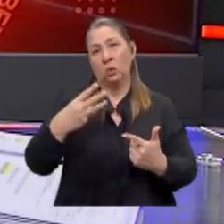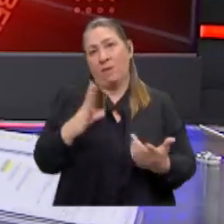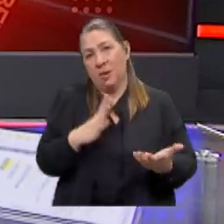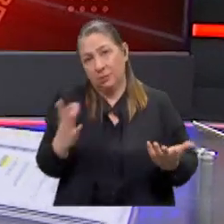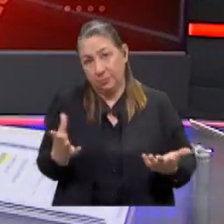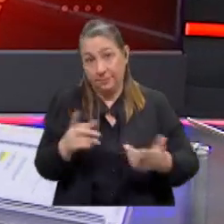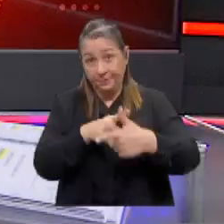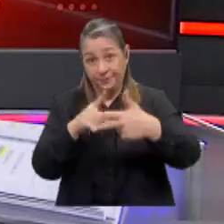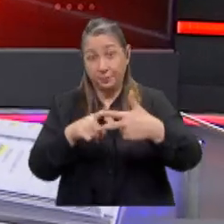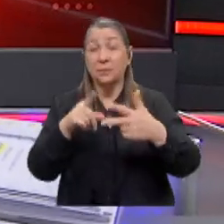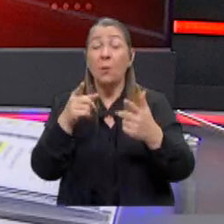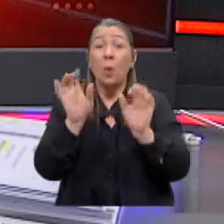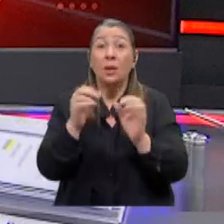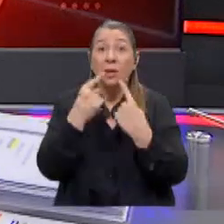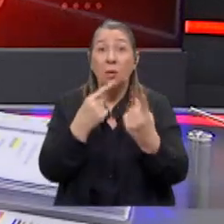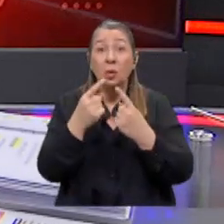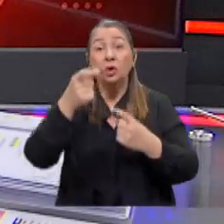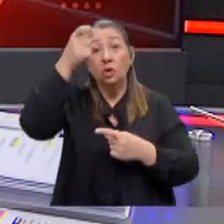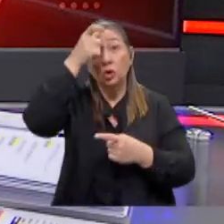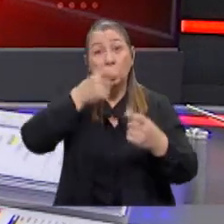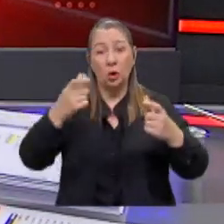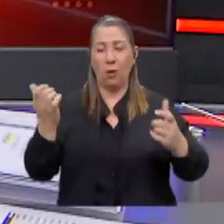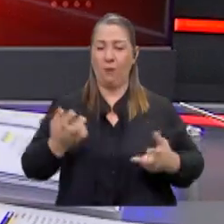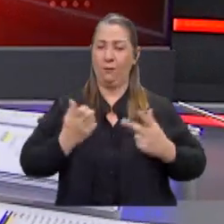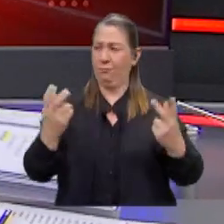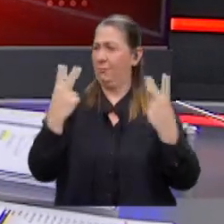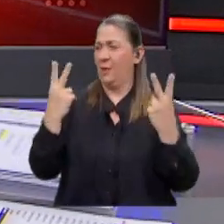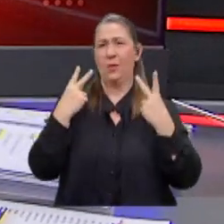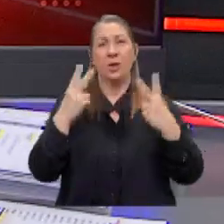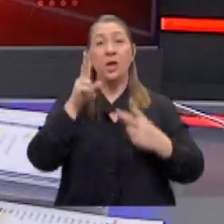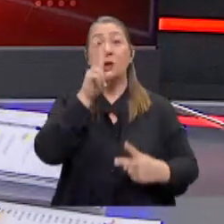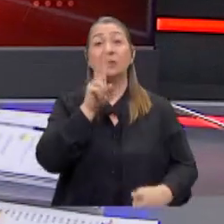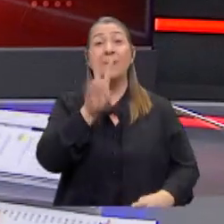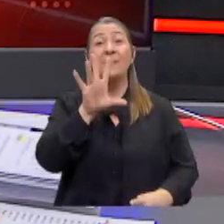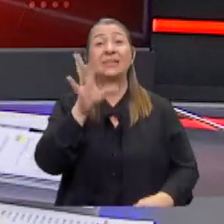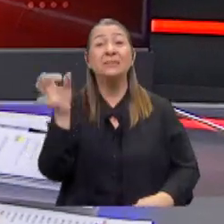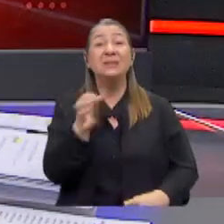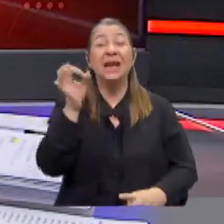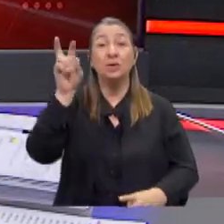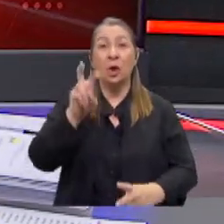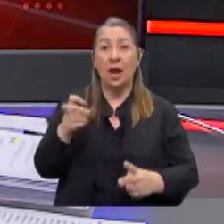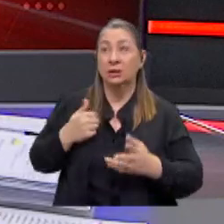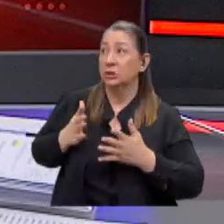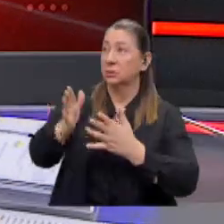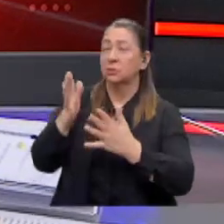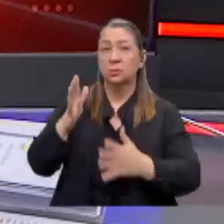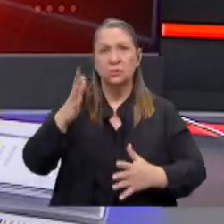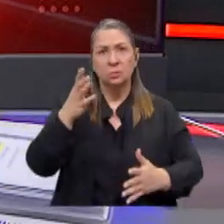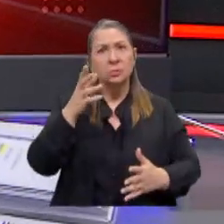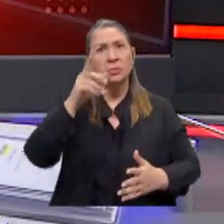var. Ama öyle deniyor. Şimdi Türkiye övünüyor 225 milyar dolar ihracatla.